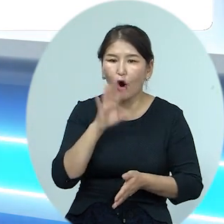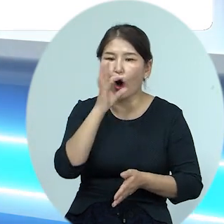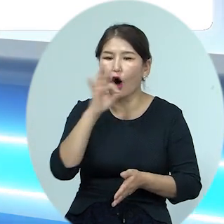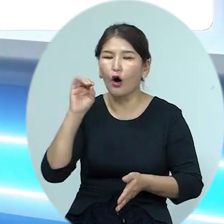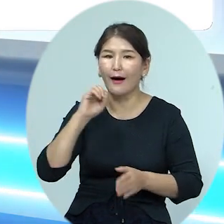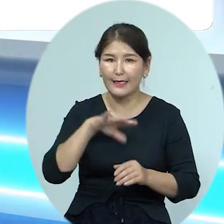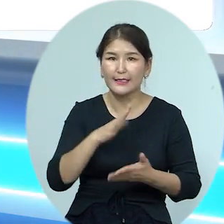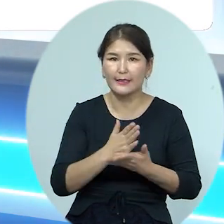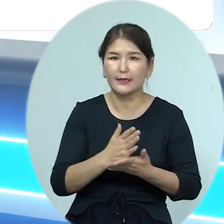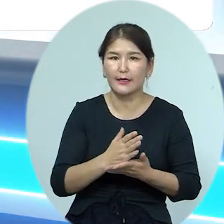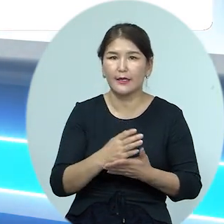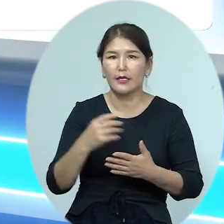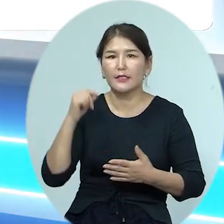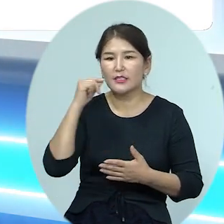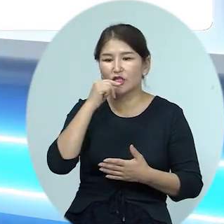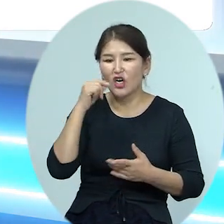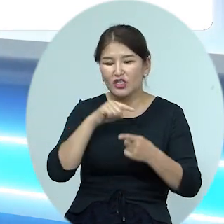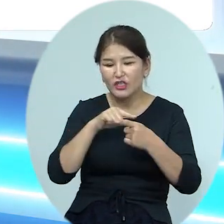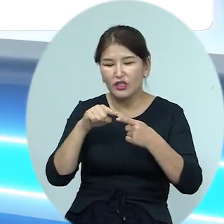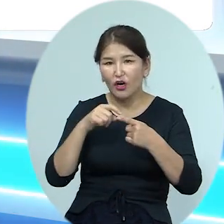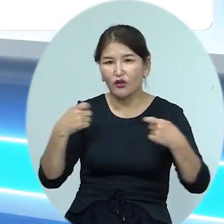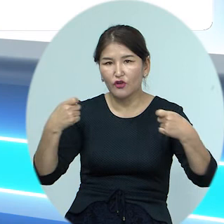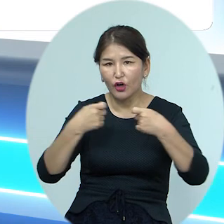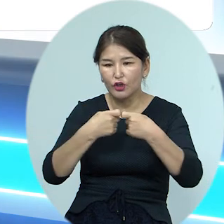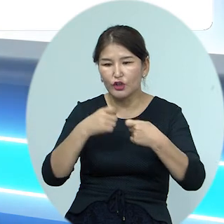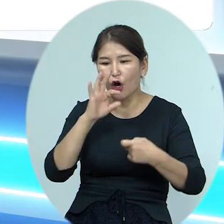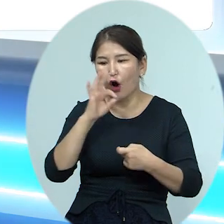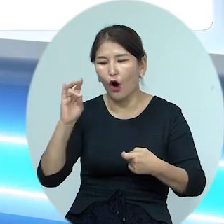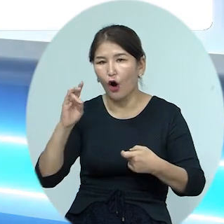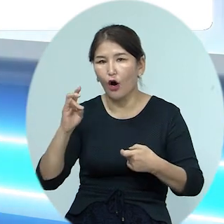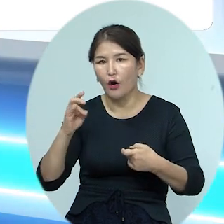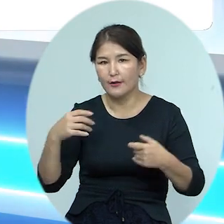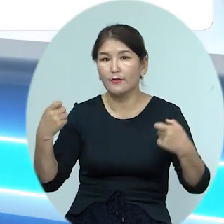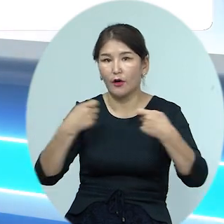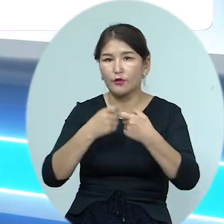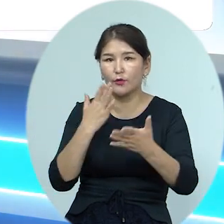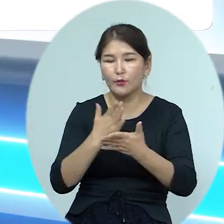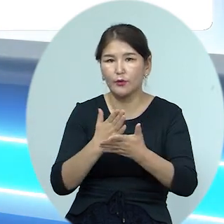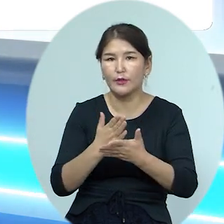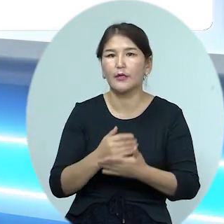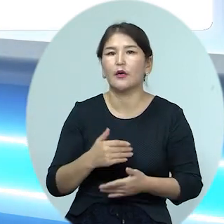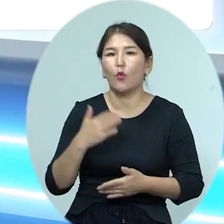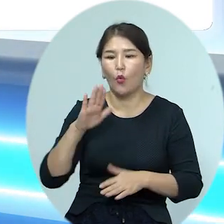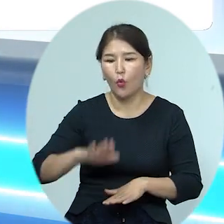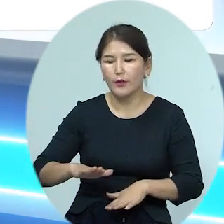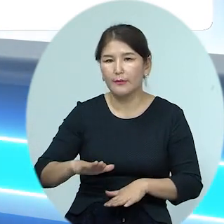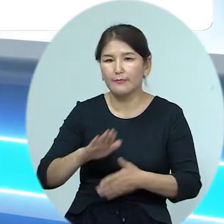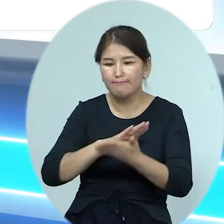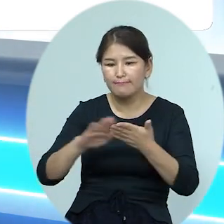байна. Иймээс сойзон дээр тохирсон хэмжээтэй оог тавих нь хүүхэд шүдээ бүрэн цэвэрлэж дуусах